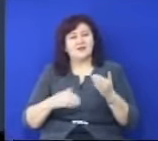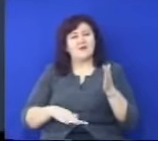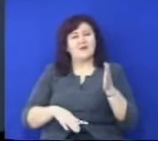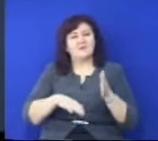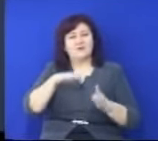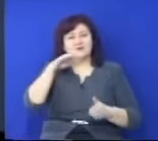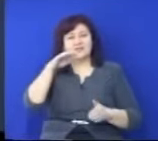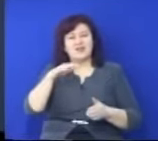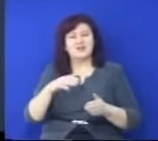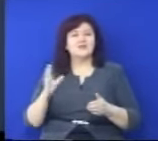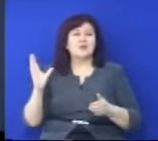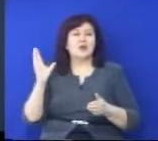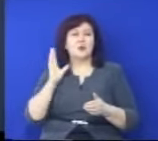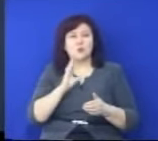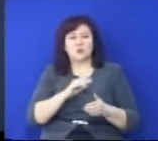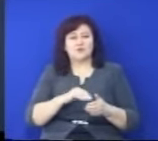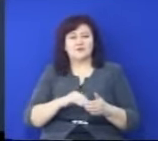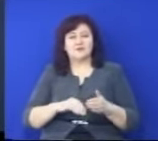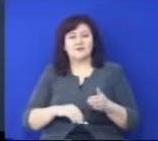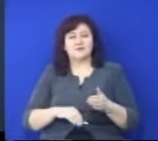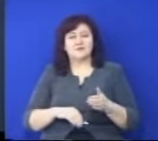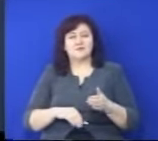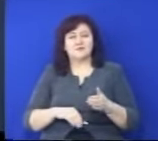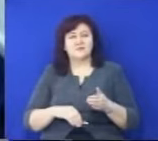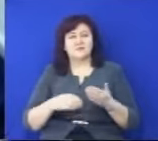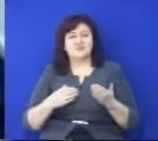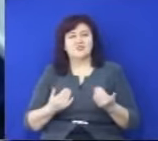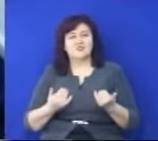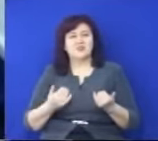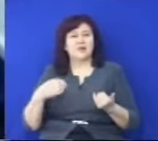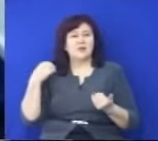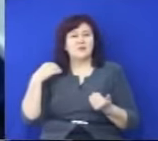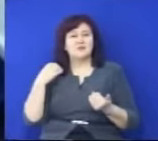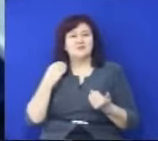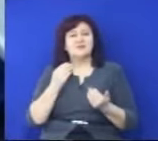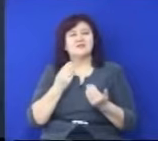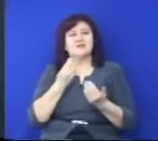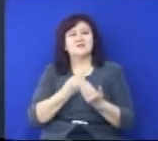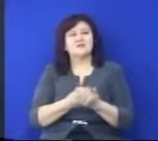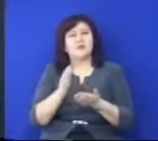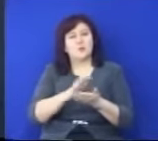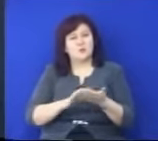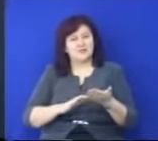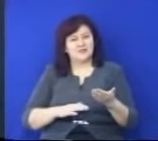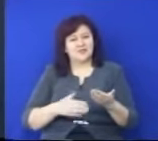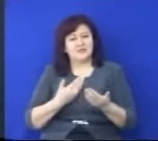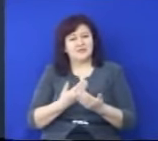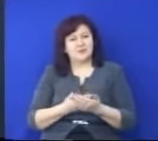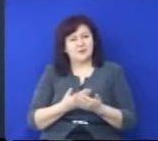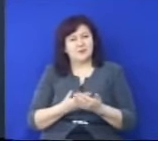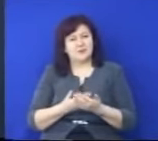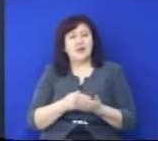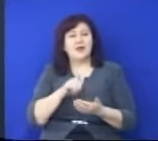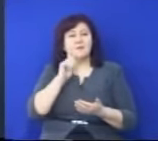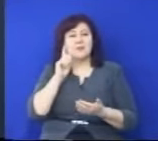қазіргі кезімізде өте жақсы біздің елбасының жолдауы бойынша залдар салынады. Жасөспірімдер